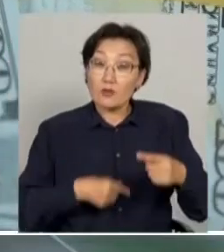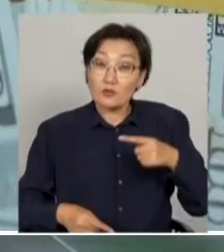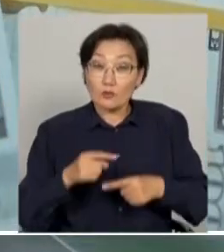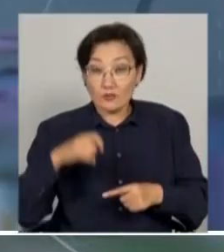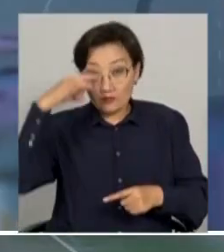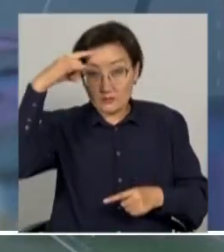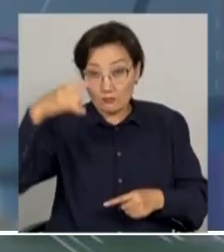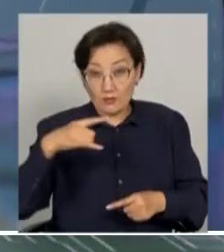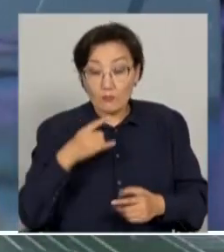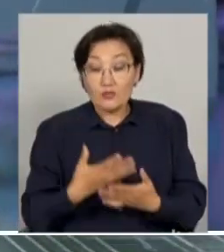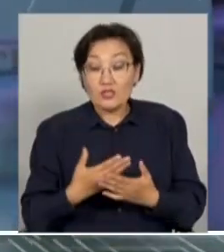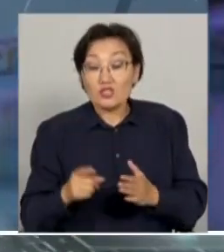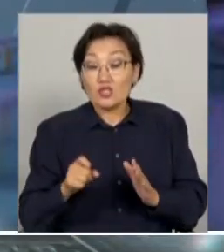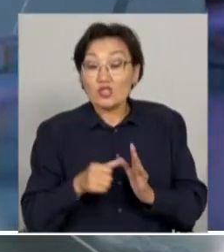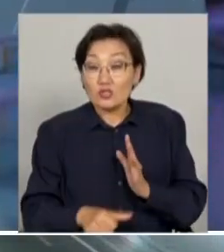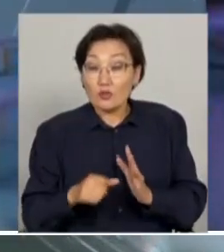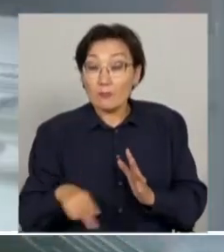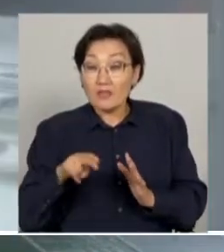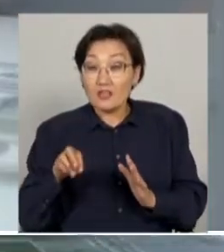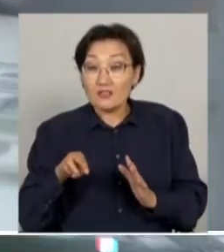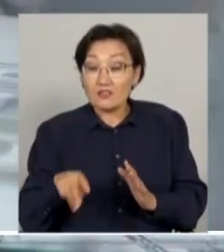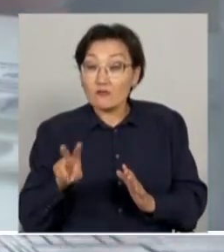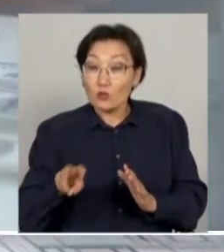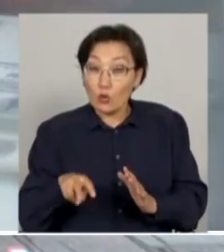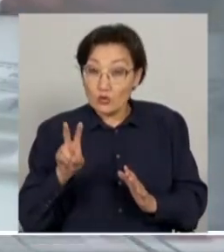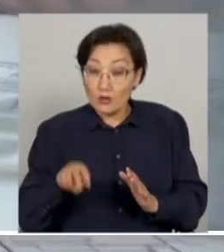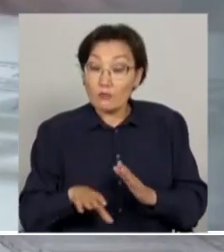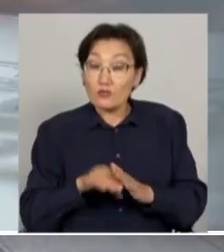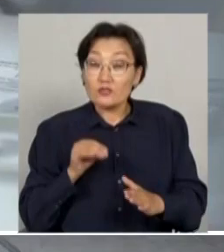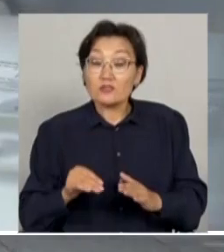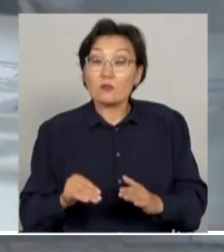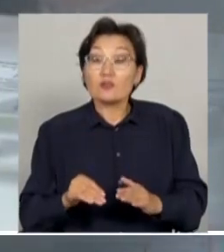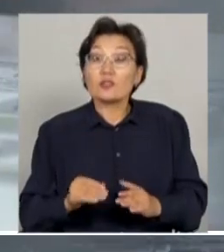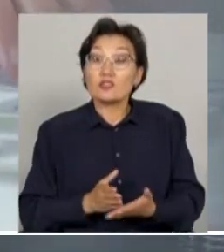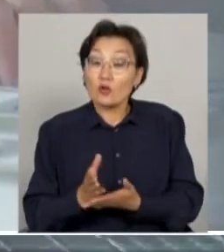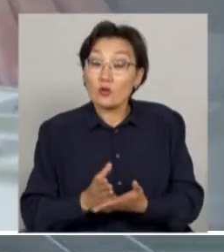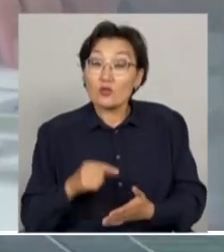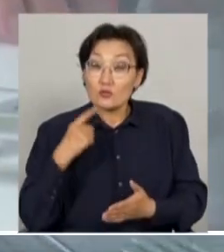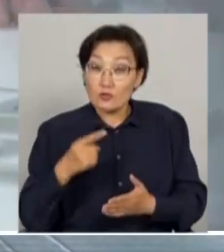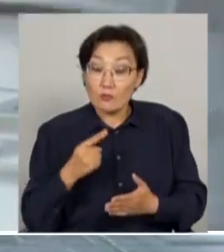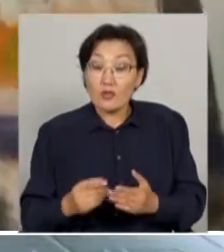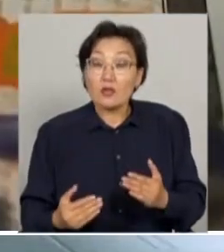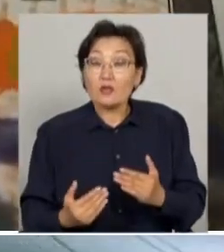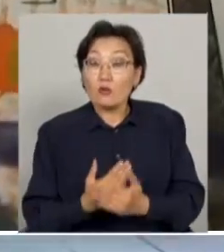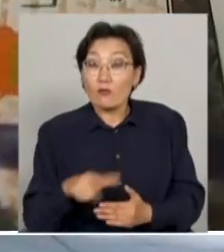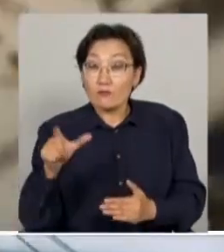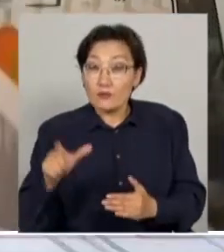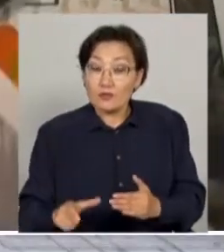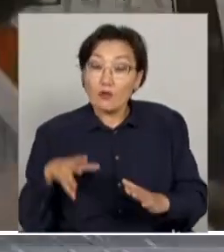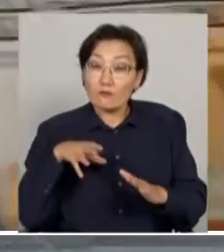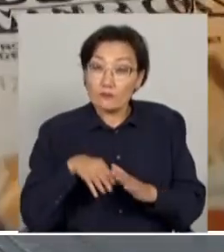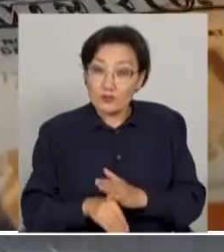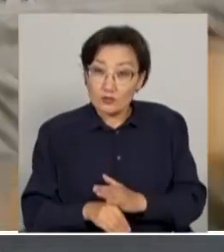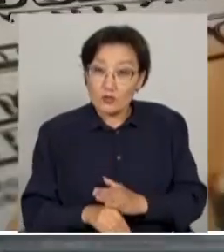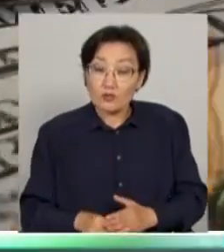страну порядка 160 миллиардов долларов. Депутаты со стажем отмечают, что новички вносят ощутимый вклад